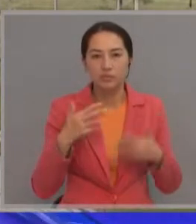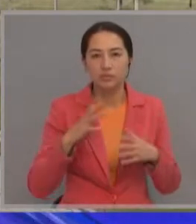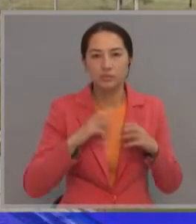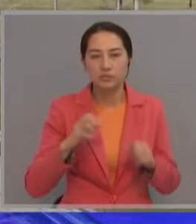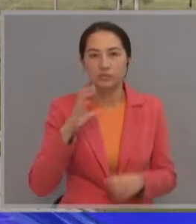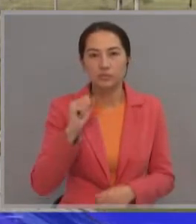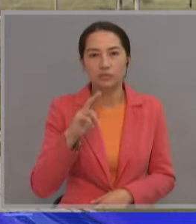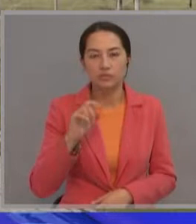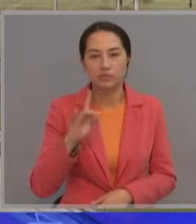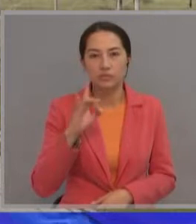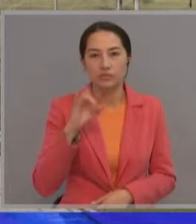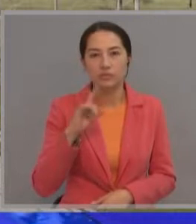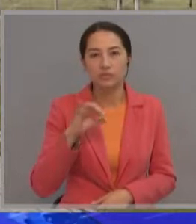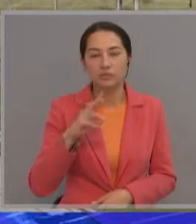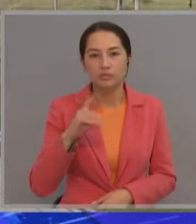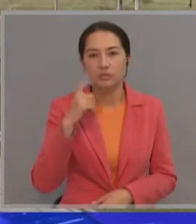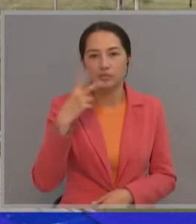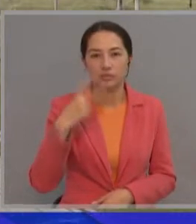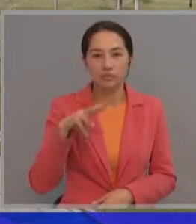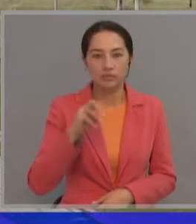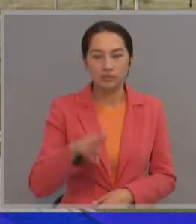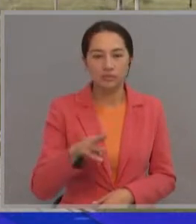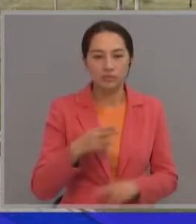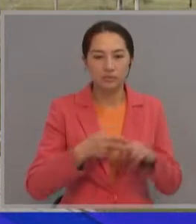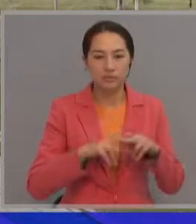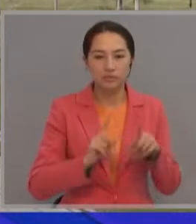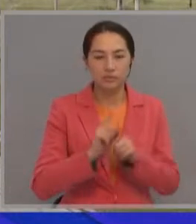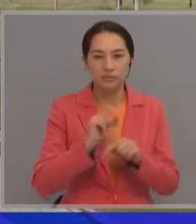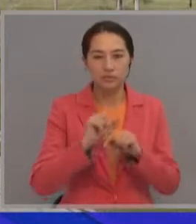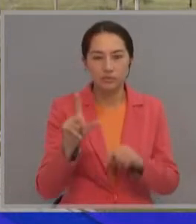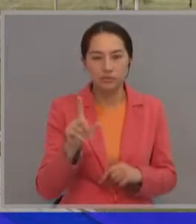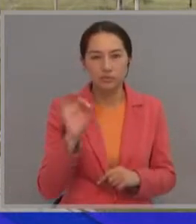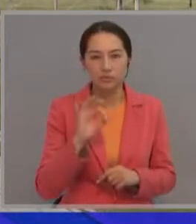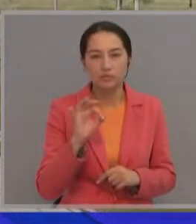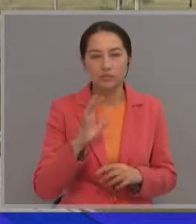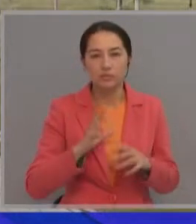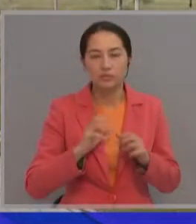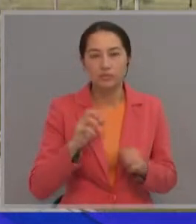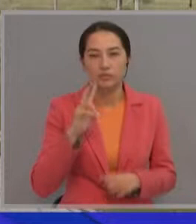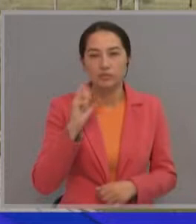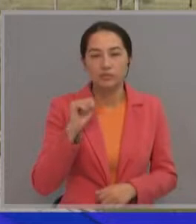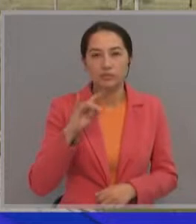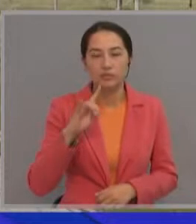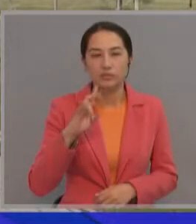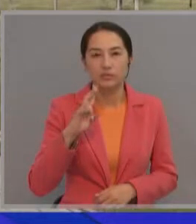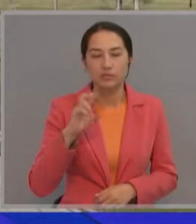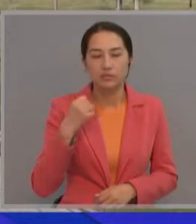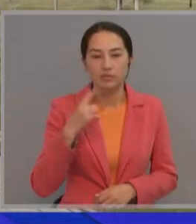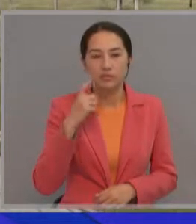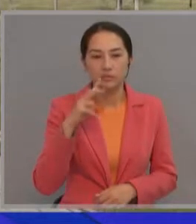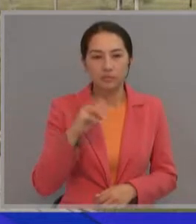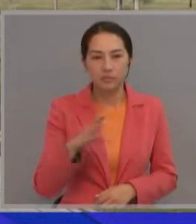Сабыр Рахимовтың 120 жылдығында басталған, әрі Кеңес одағының батыры Каумбаев Тоғанбайдың 100 жылдығында